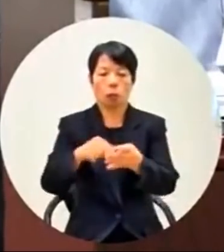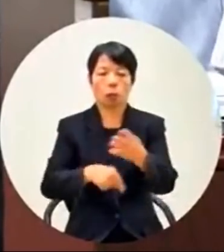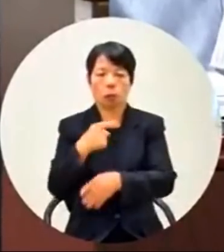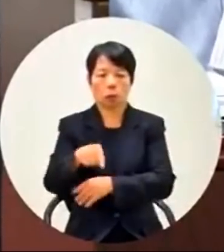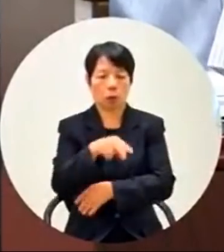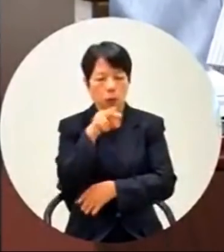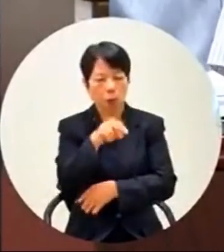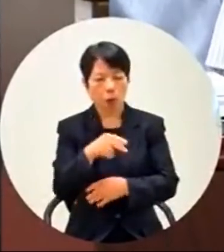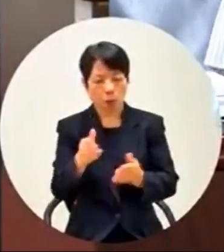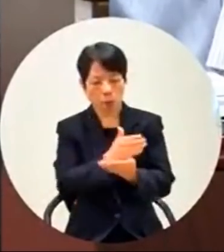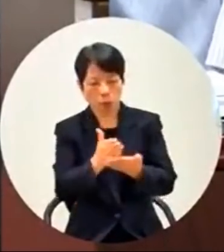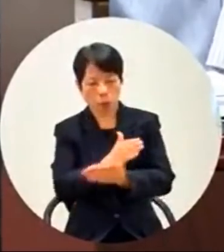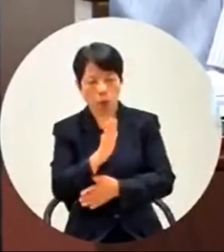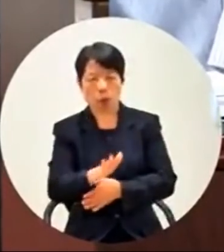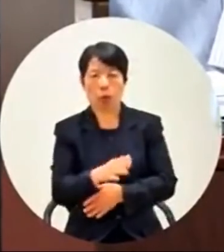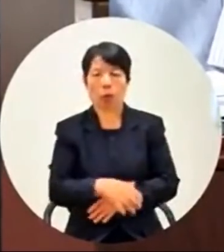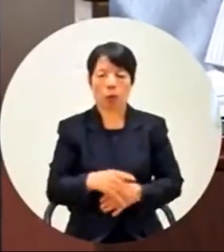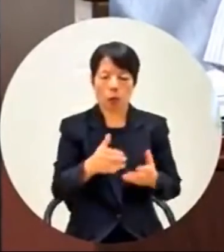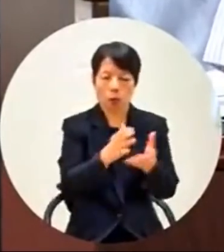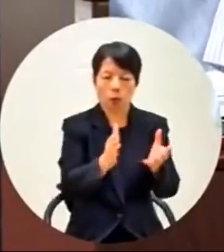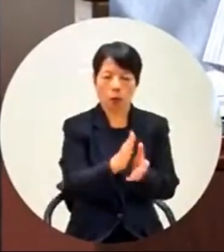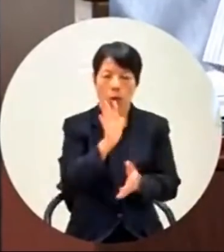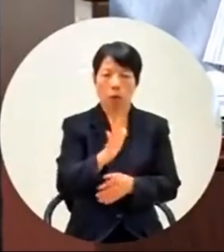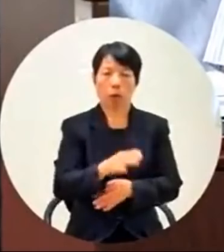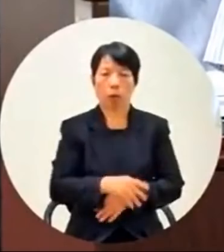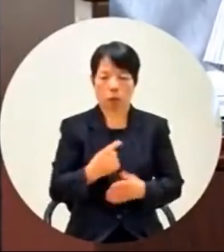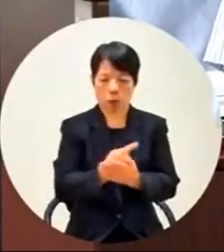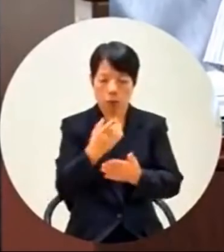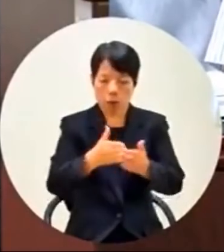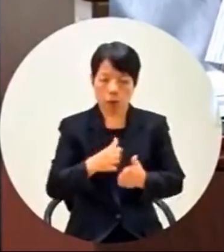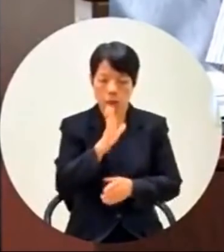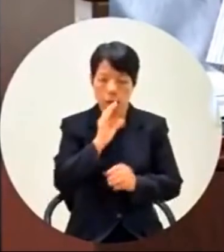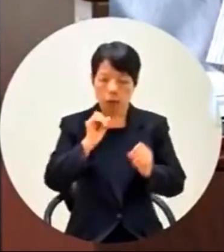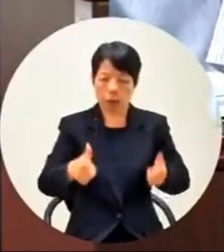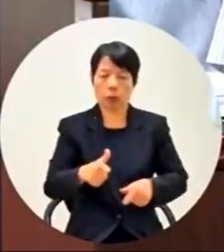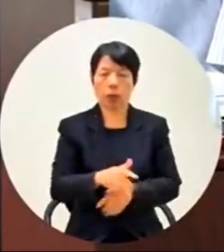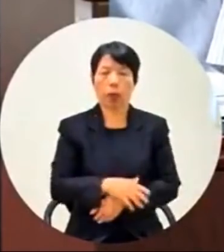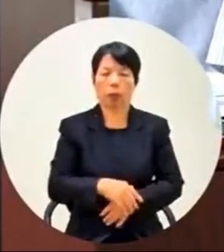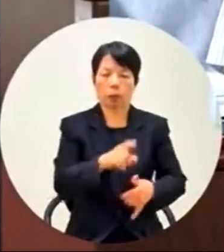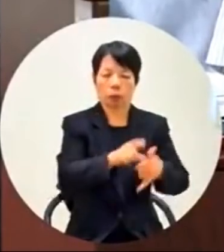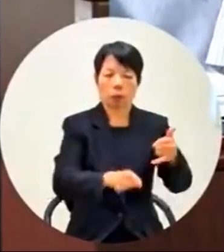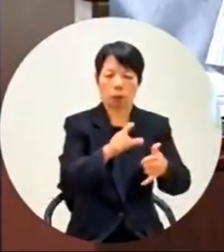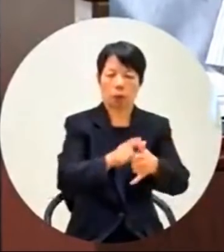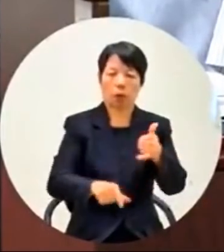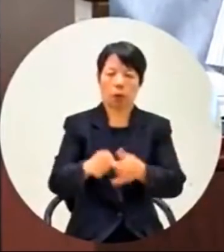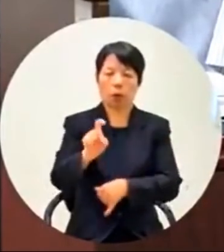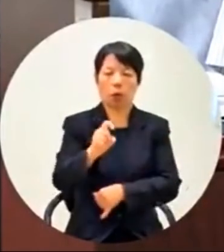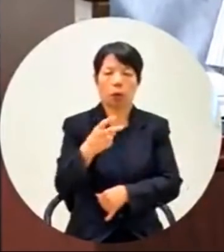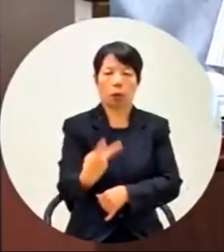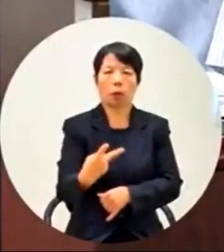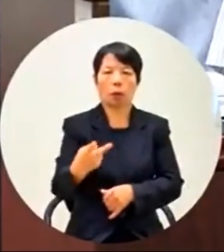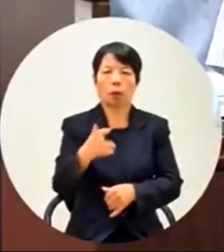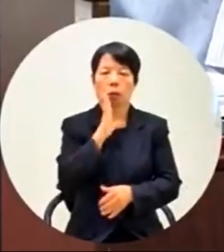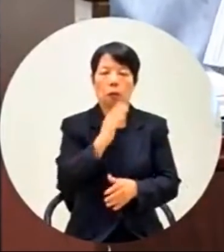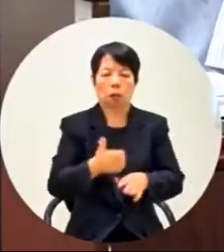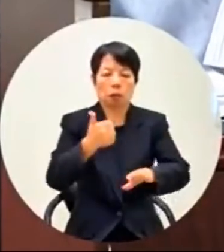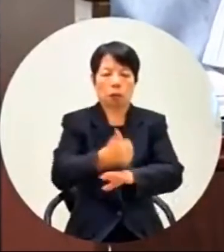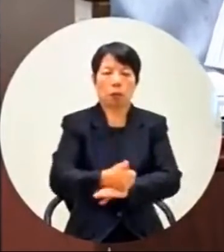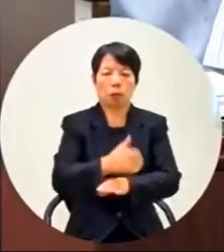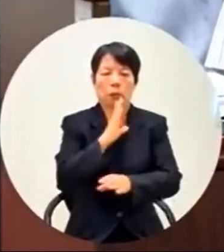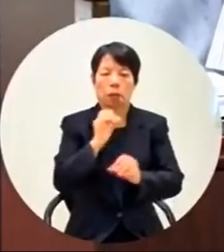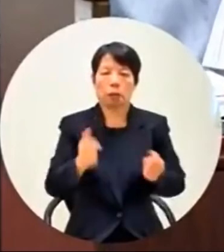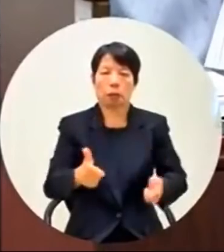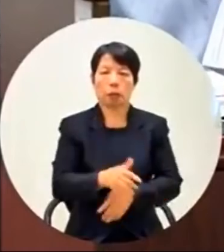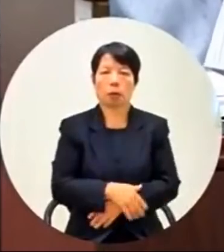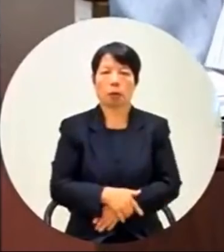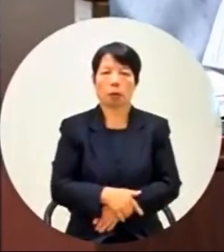他们的评估，有些是我 有你跟我说，我只要知道是或不是，十二件是在你代理的时候删除的，对不对？是或 不